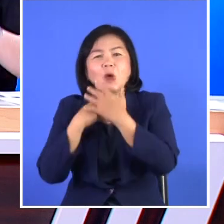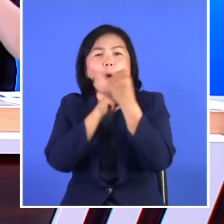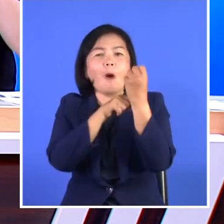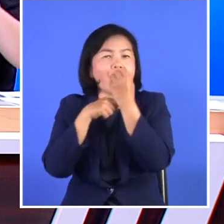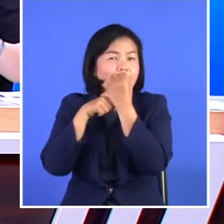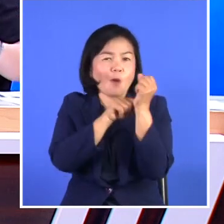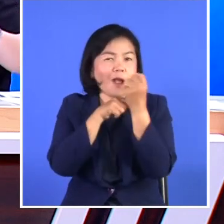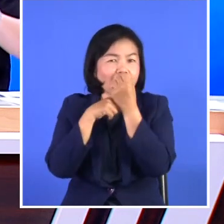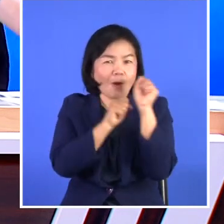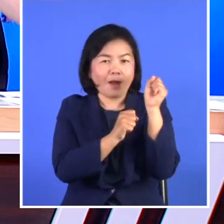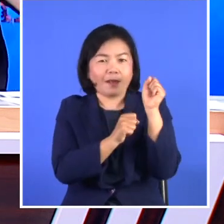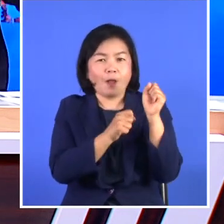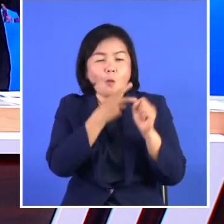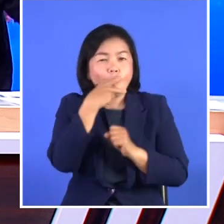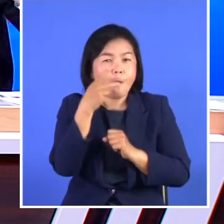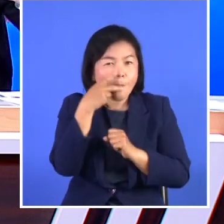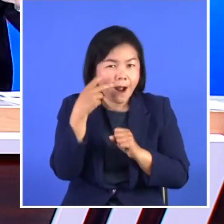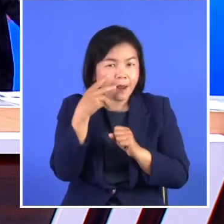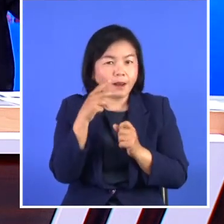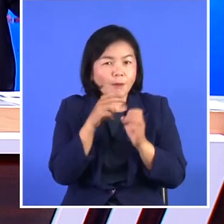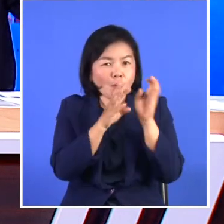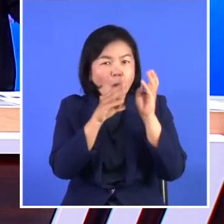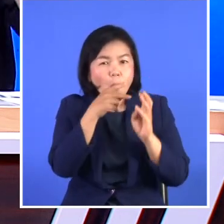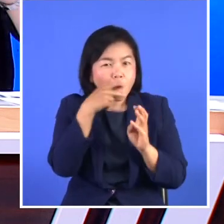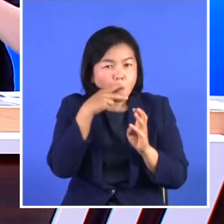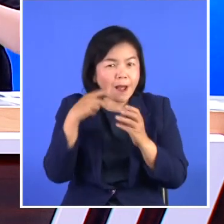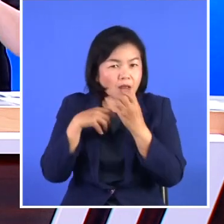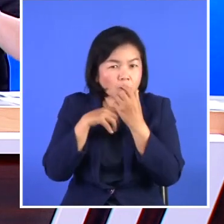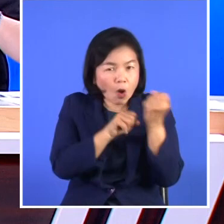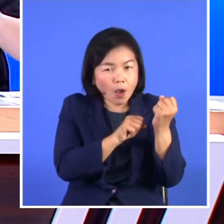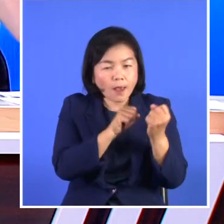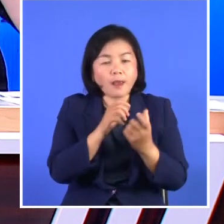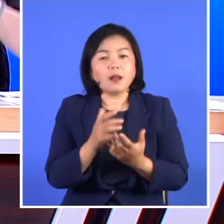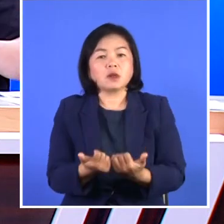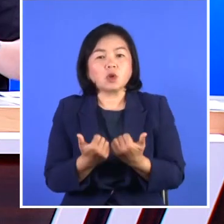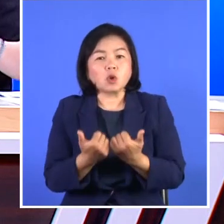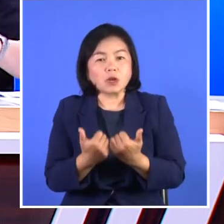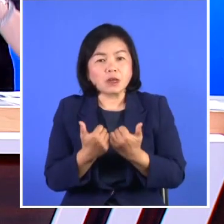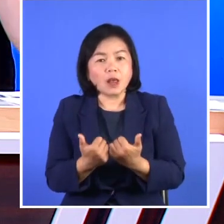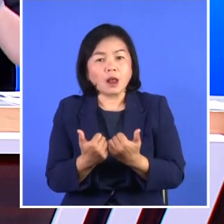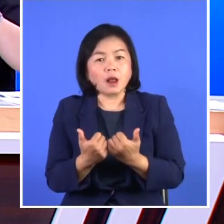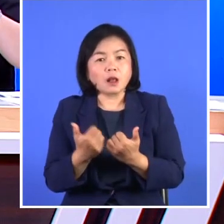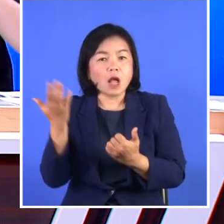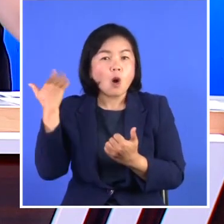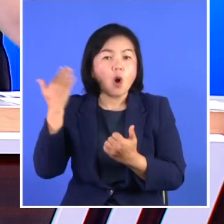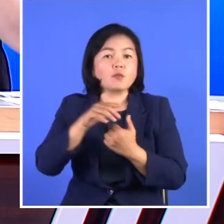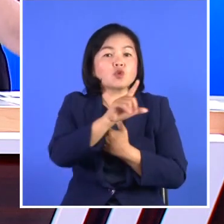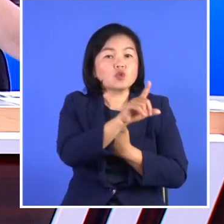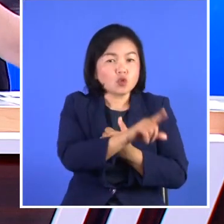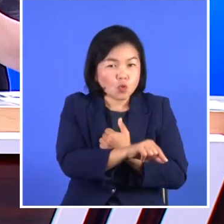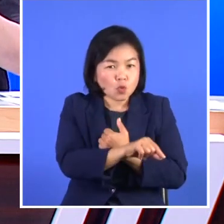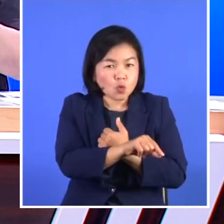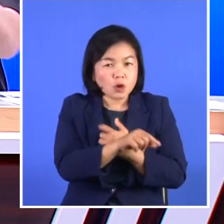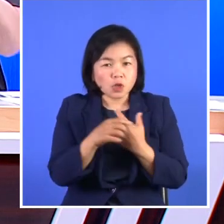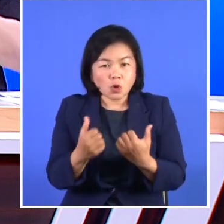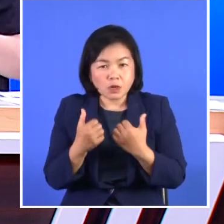คุณผู้ชมฮะ 2-3 ปีที่ผ่านมาต้องเรียนแบบนี้ว่าราคาน้ำตาลในวงการน้ำตาลนะมันต่ำมากมันตกต่ำมากชาว